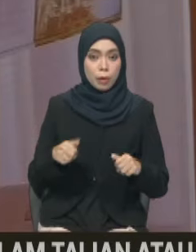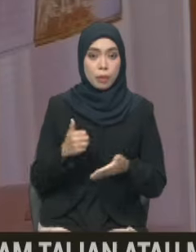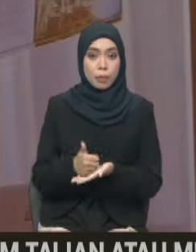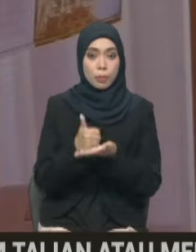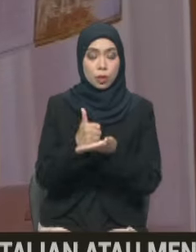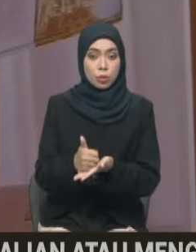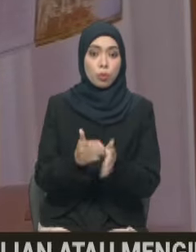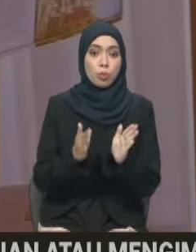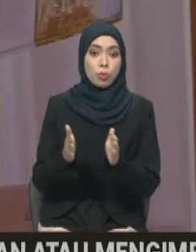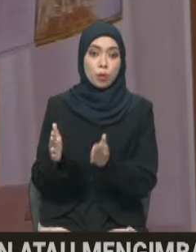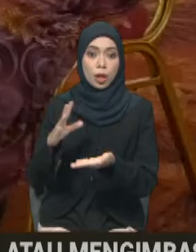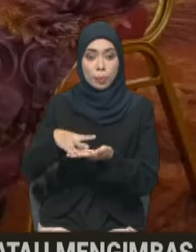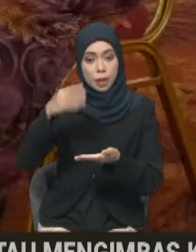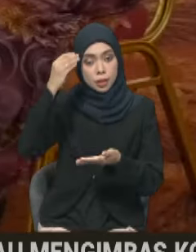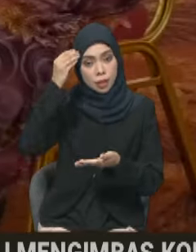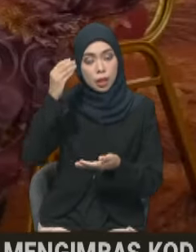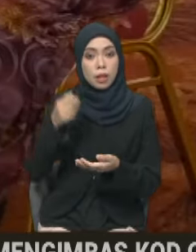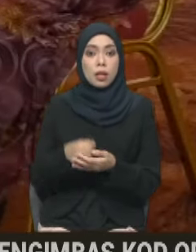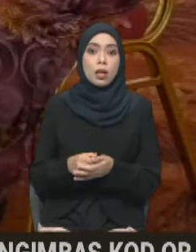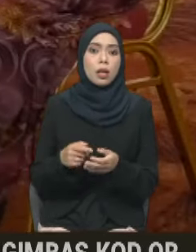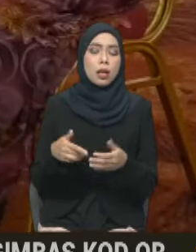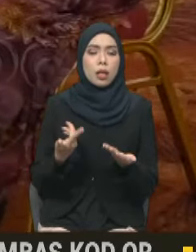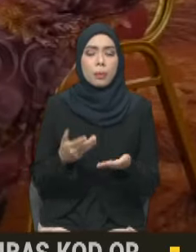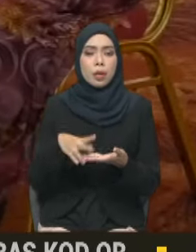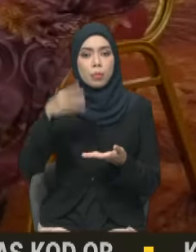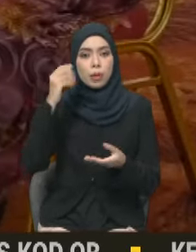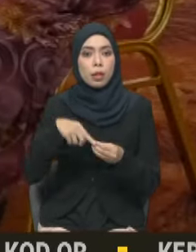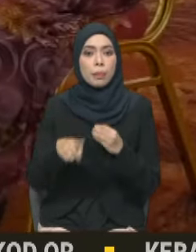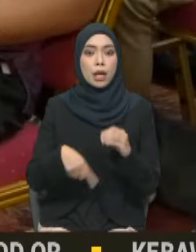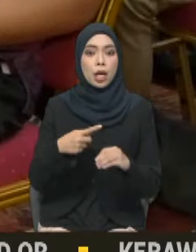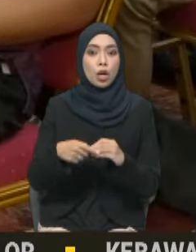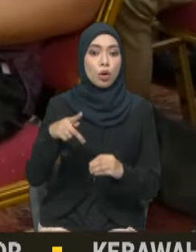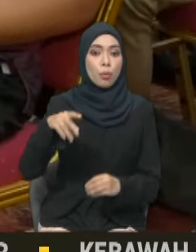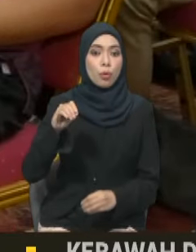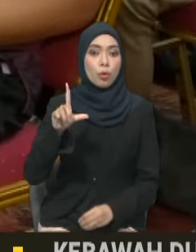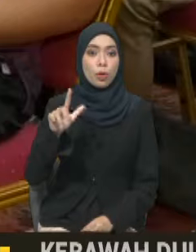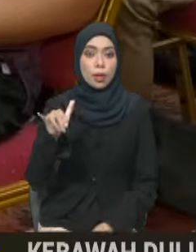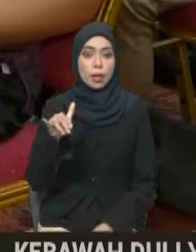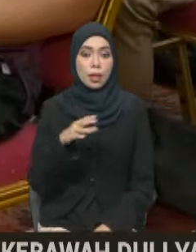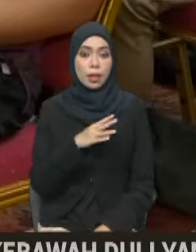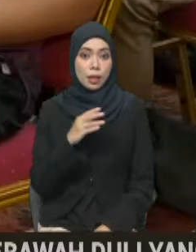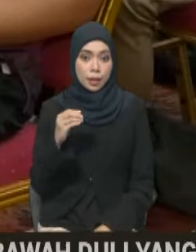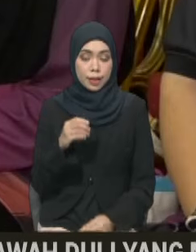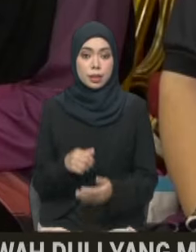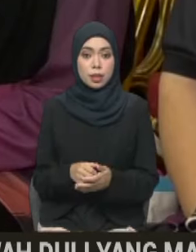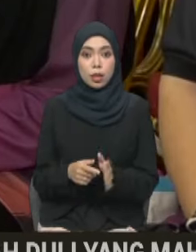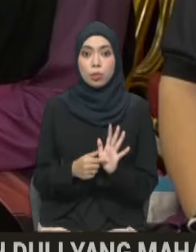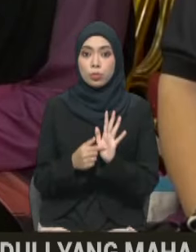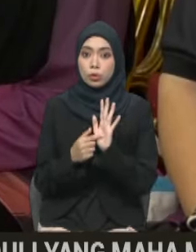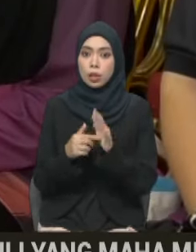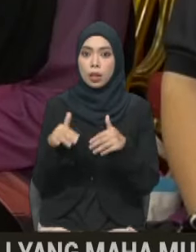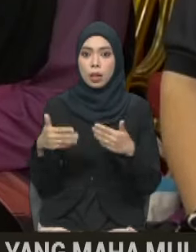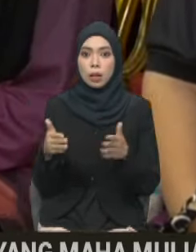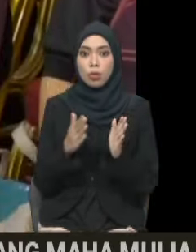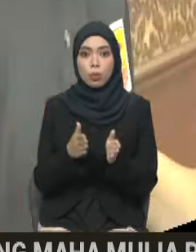mengenali Politeknik Brunei dengan lebih mendalam serta memberikan gambaran kehidupan sebagai pelajar institusi